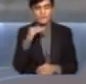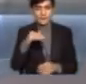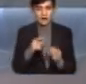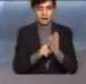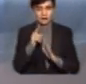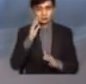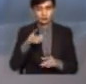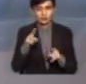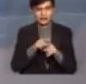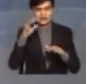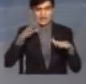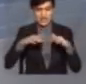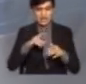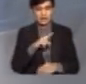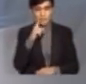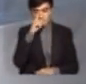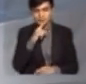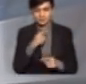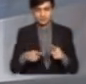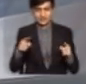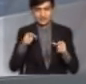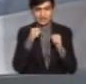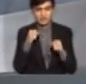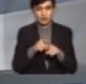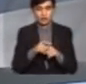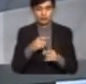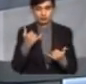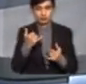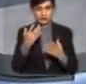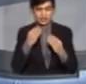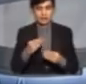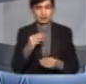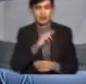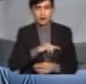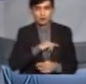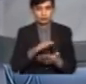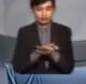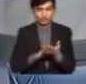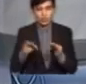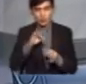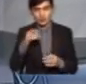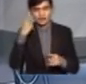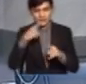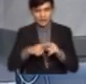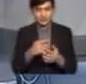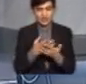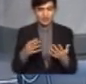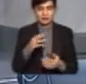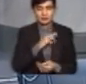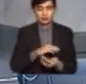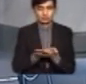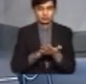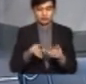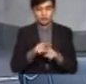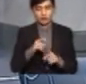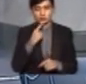нет самым с нежным месяцем за всю зиму вот уже который день на улицах трудятся уборщики снега техника как коммунальщики с